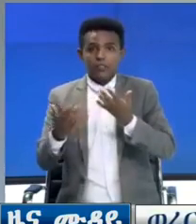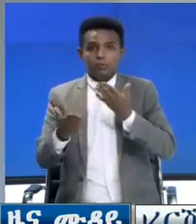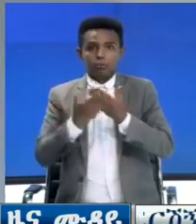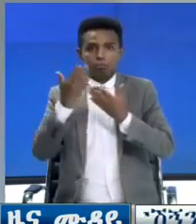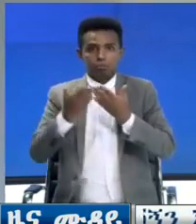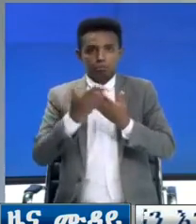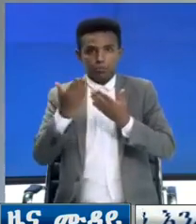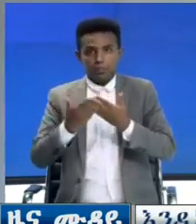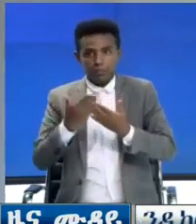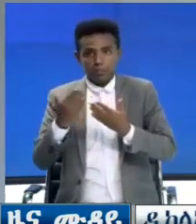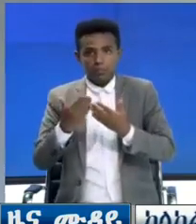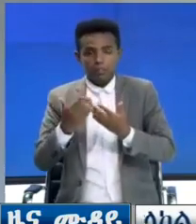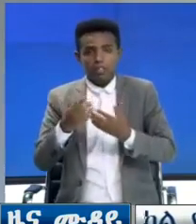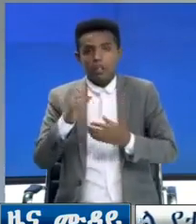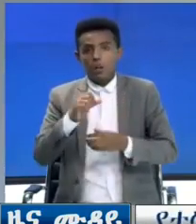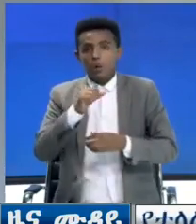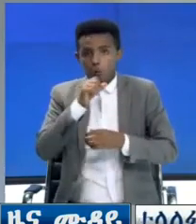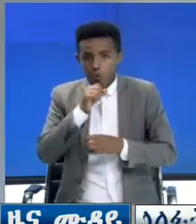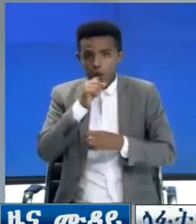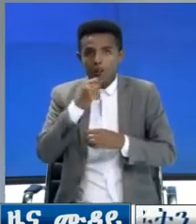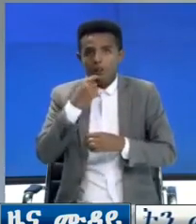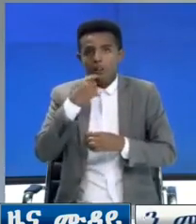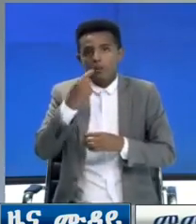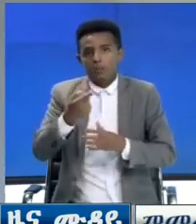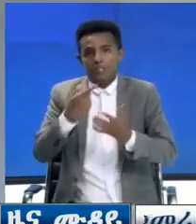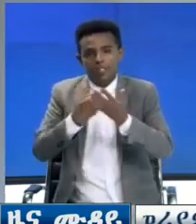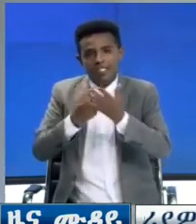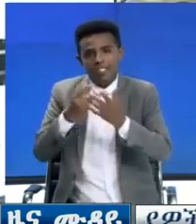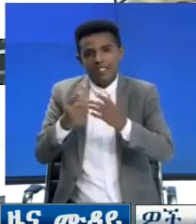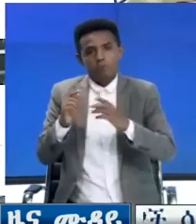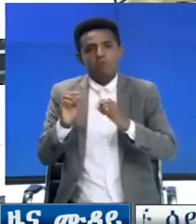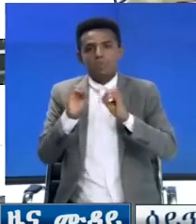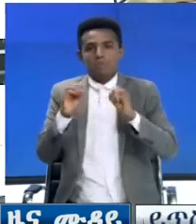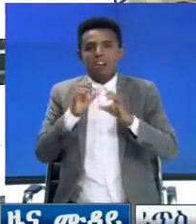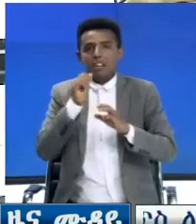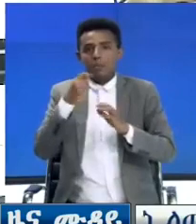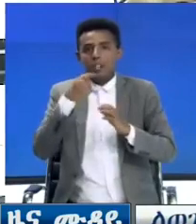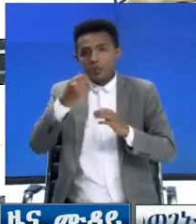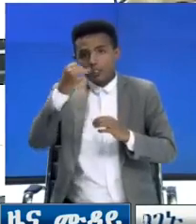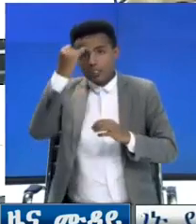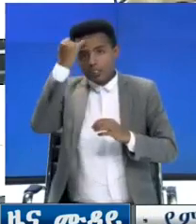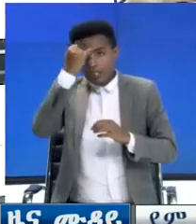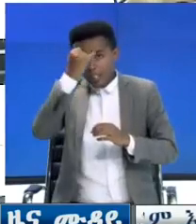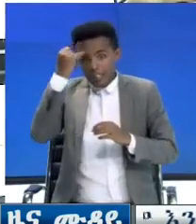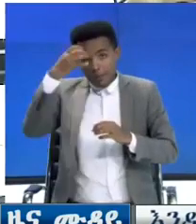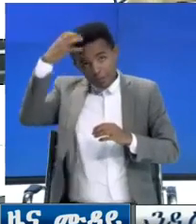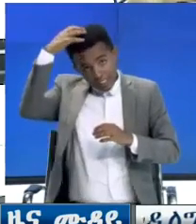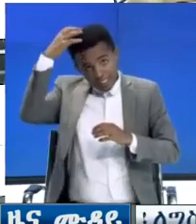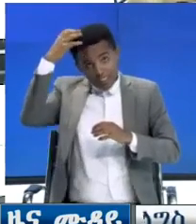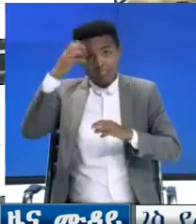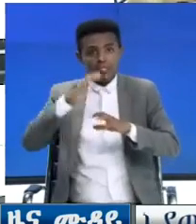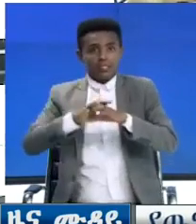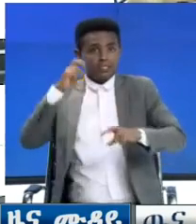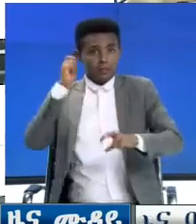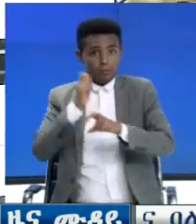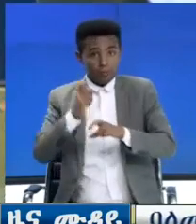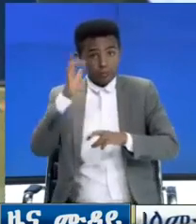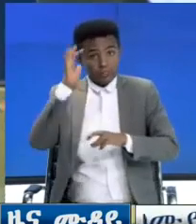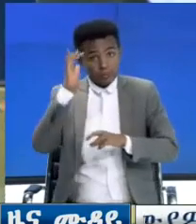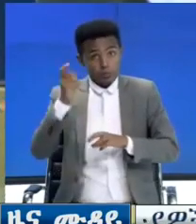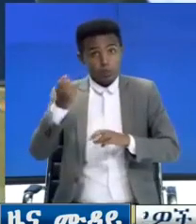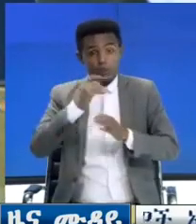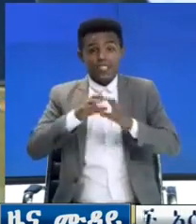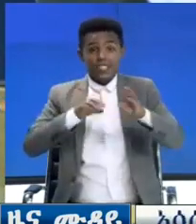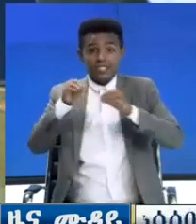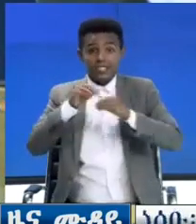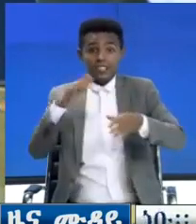ያሉት። በቃ ይሄ ፍሉ ነው፣ ጉንፋን ነው፣ ስለዚህ ምንም አይደለም ማለት። የጣሊያን መንግስት የወረርሽኙን አስከፊነት በመገንዘብ የእንቅስቃሴ